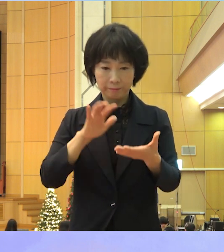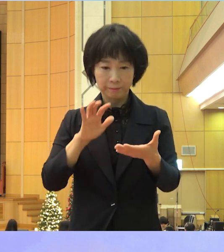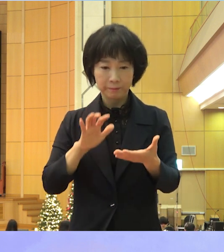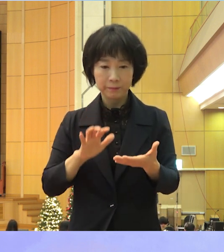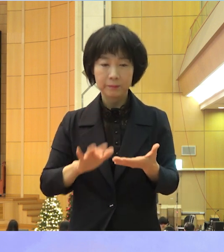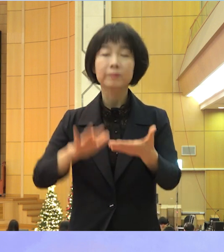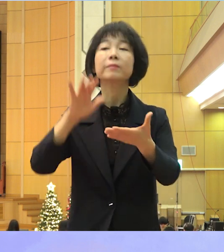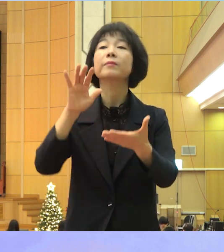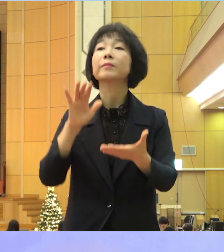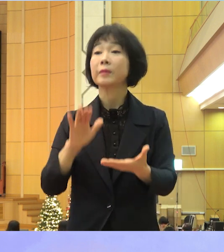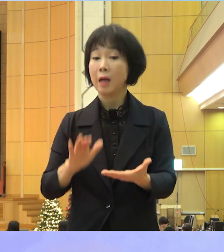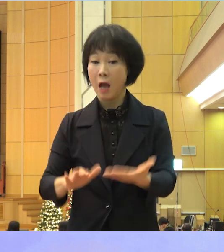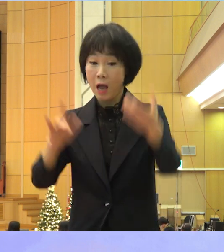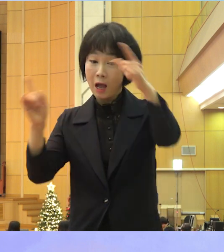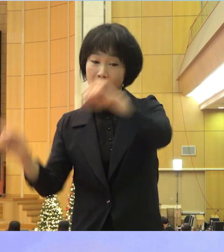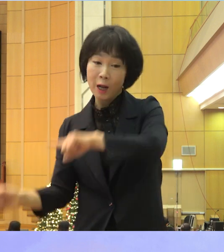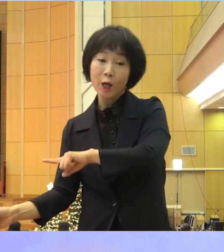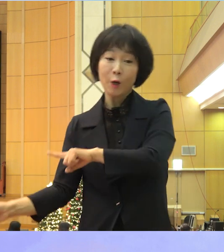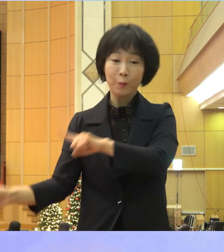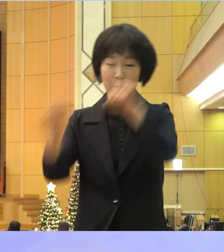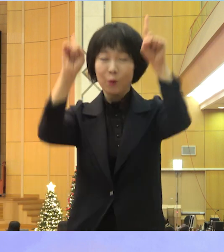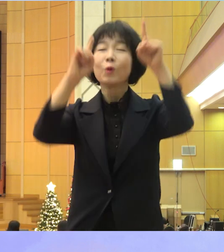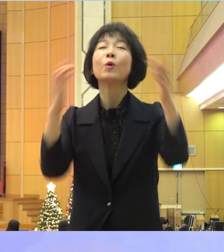부흥의 불길 타오르게 하소서.